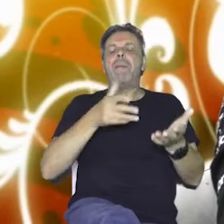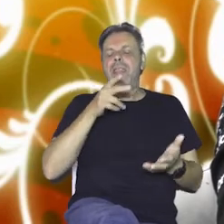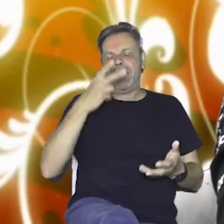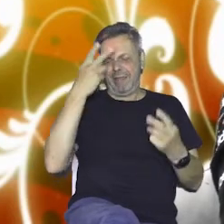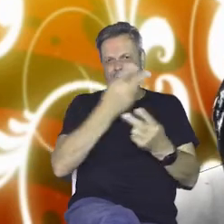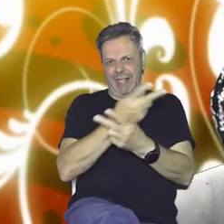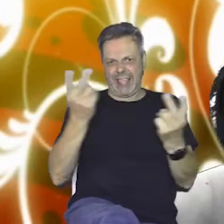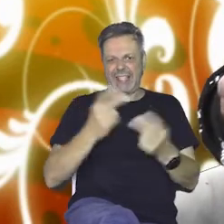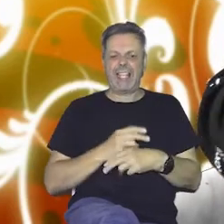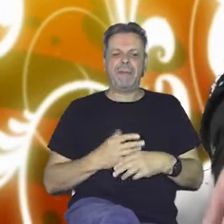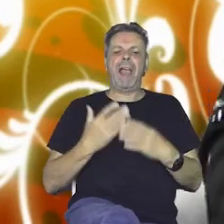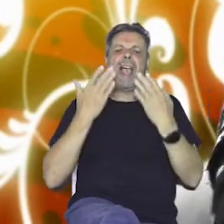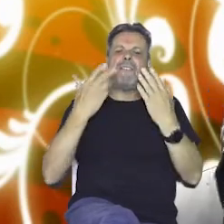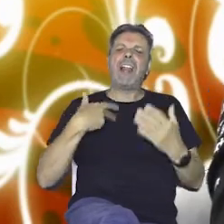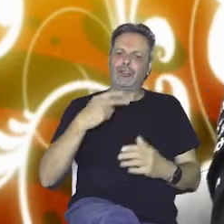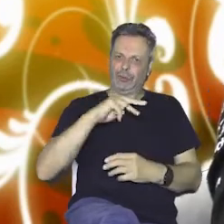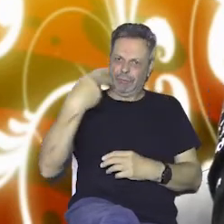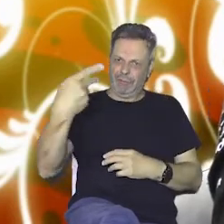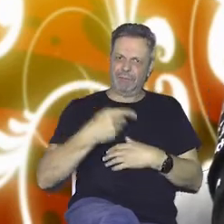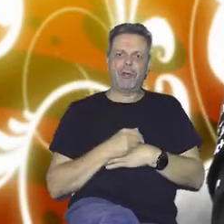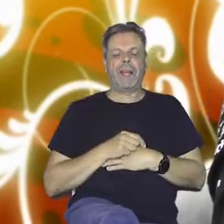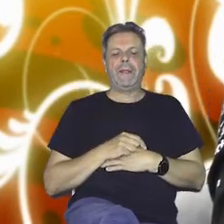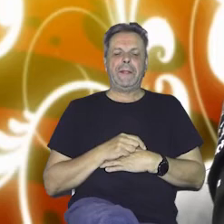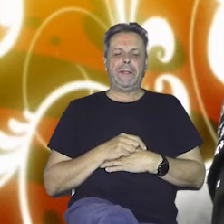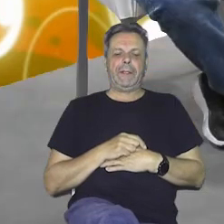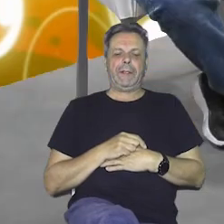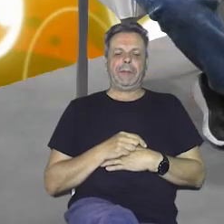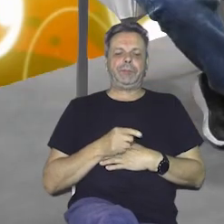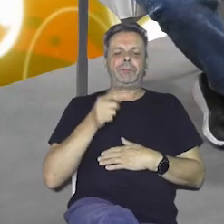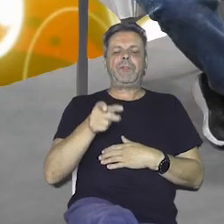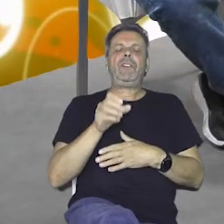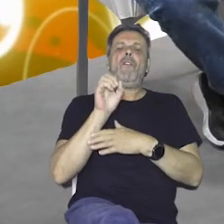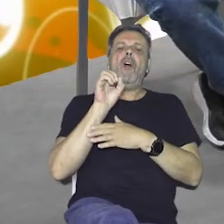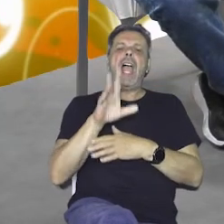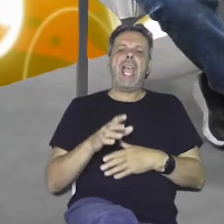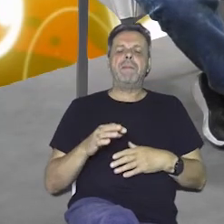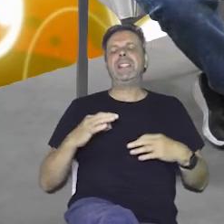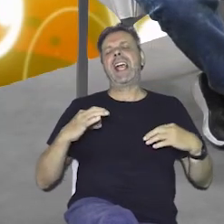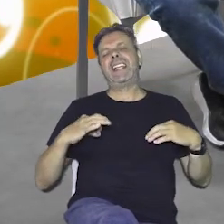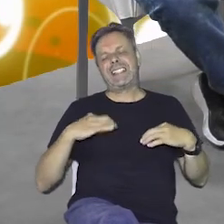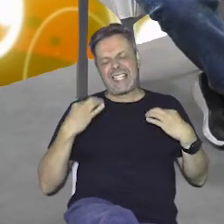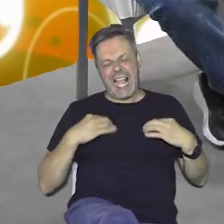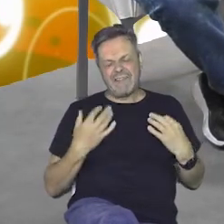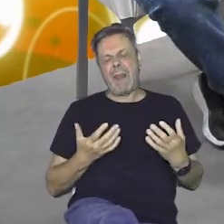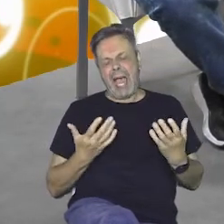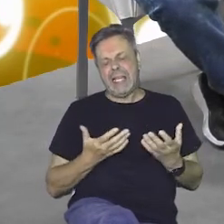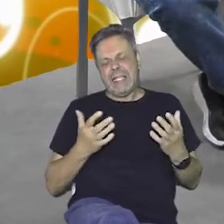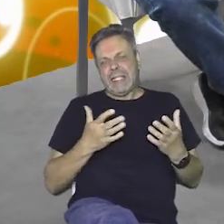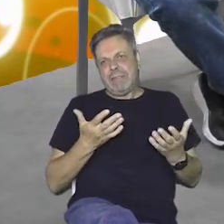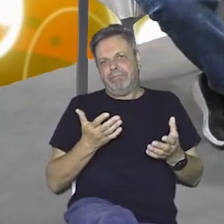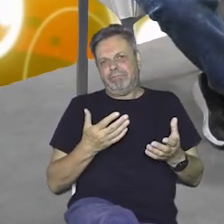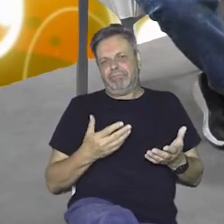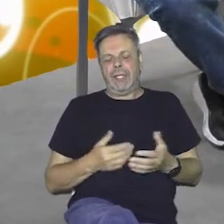gledateljicama i gledateljima i hvala ti na pozivu. Da, ali... Tvoja je emisija zdravstvenog karaktera. Inače.